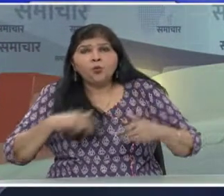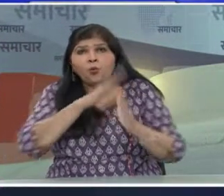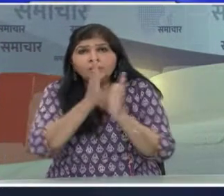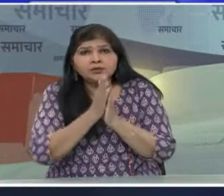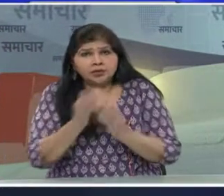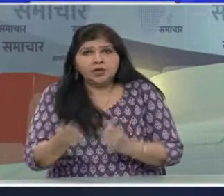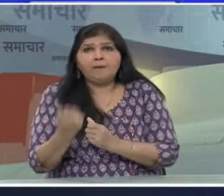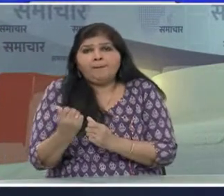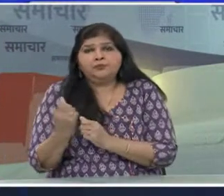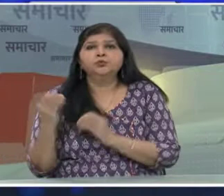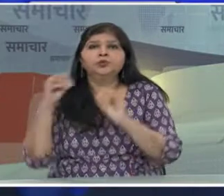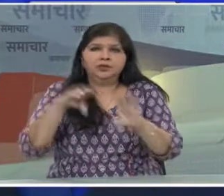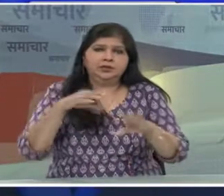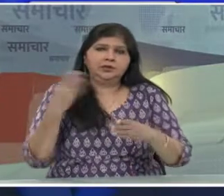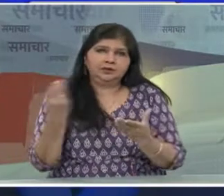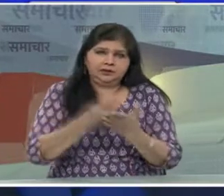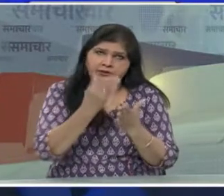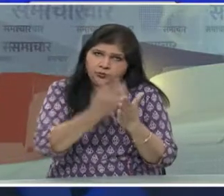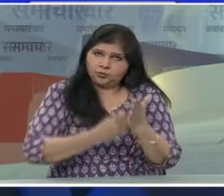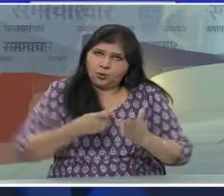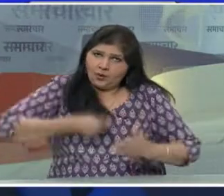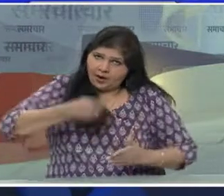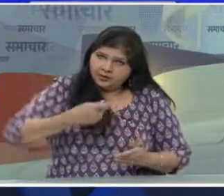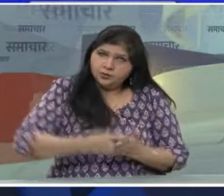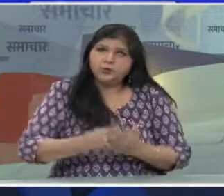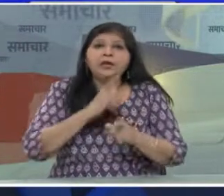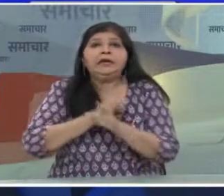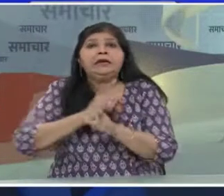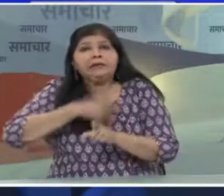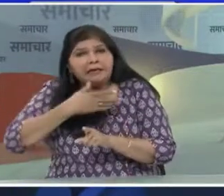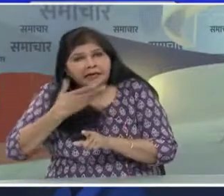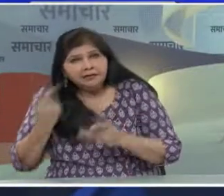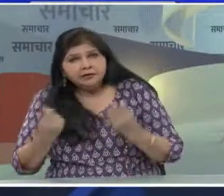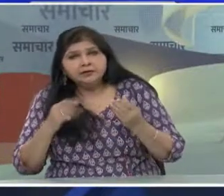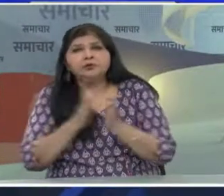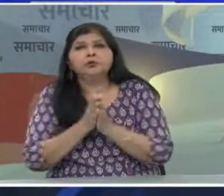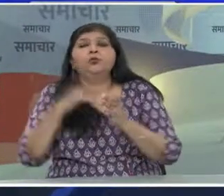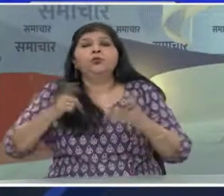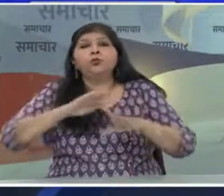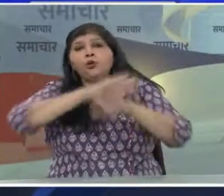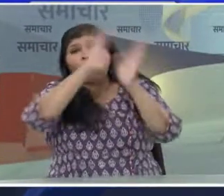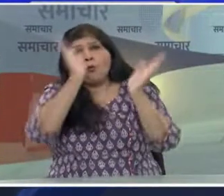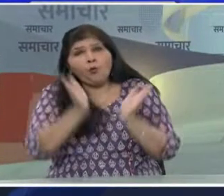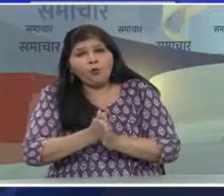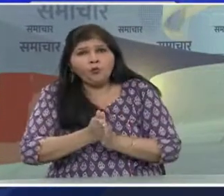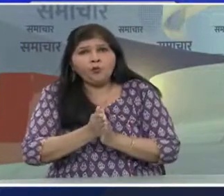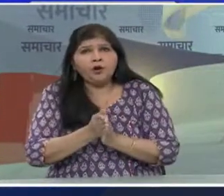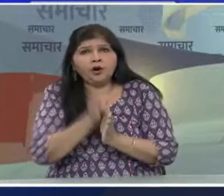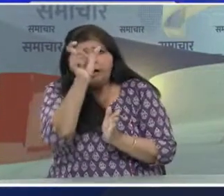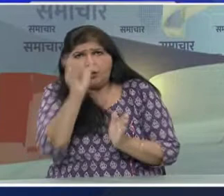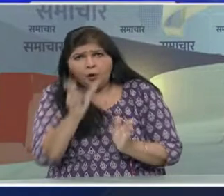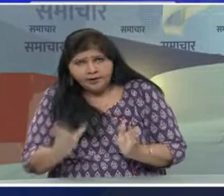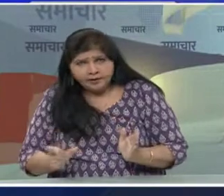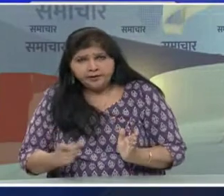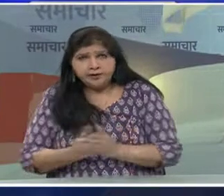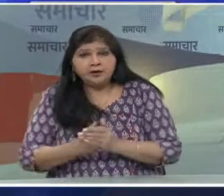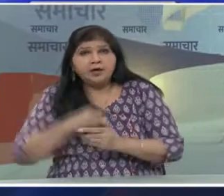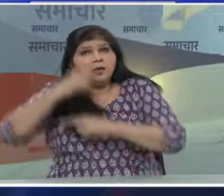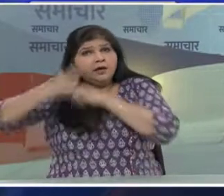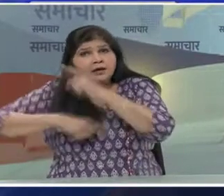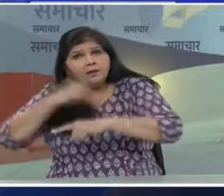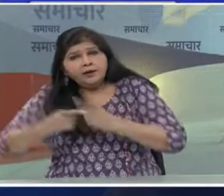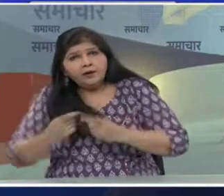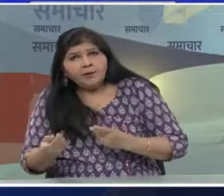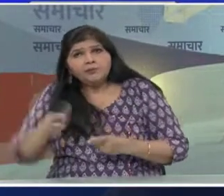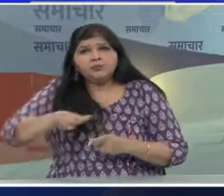और मजबूत करने के लिए, उनकी ट्रेनिंग के लिए, उनके ओवरऑल जो करिकुलम है, कंटेंट है, उसको रिवैम